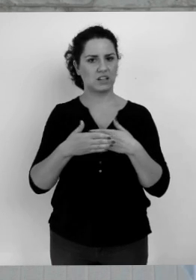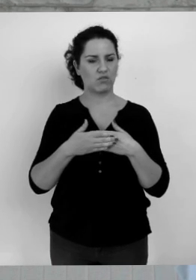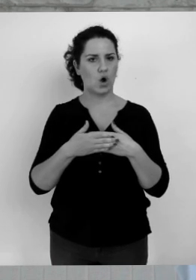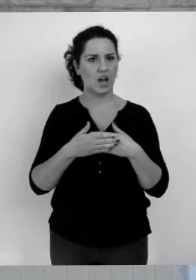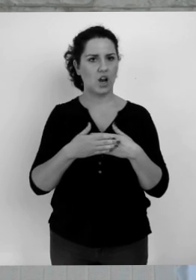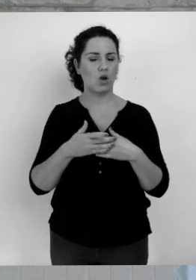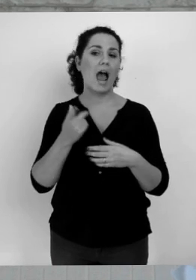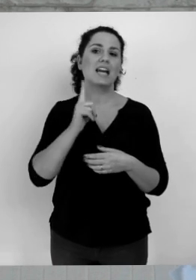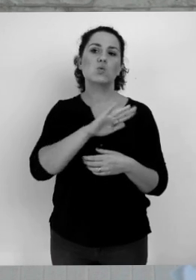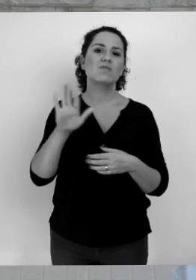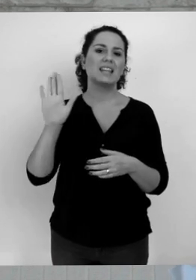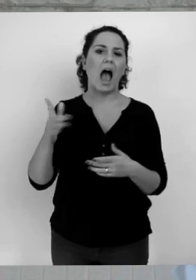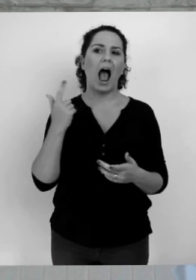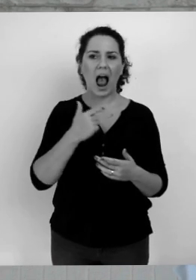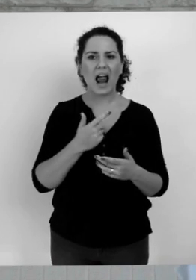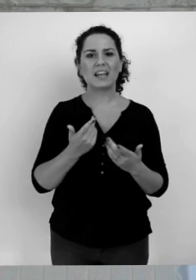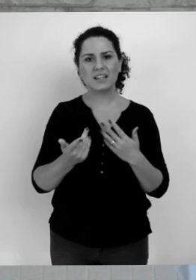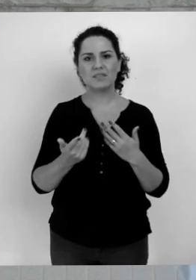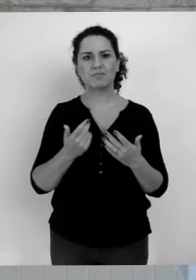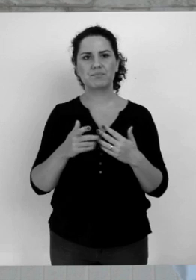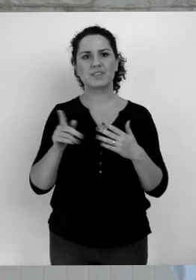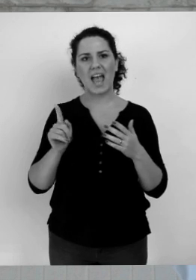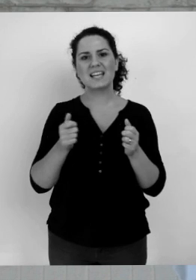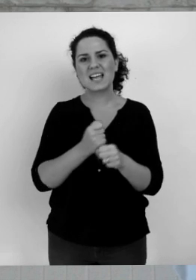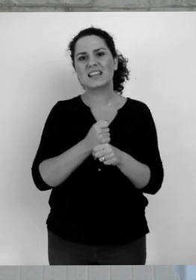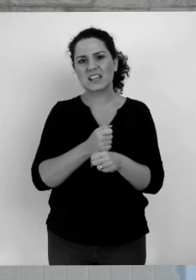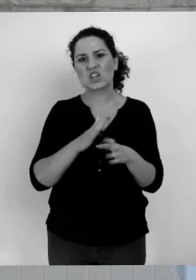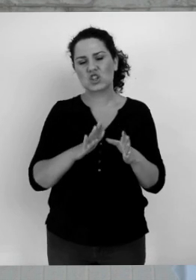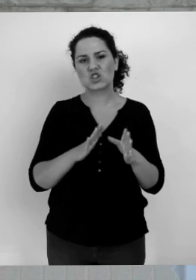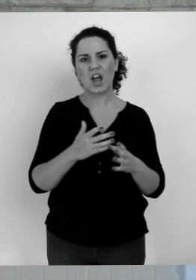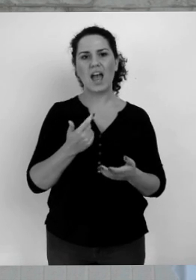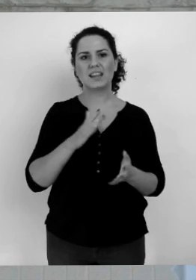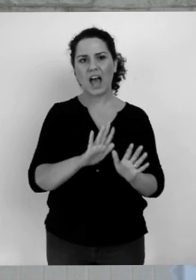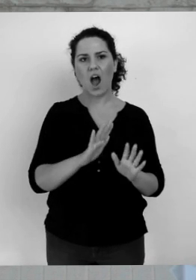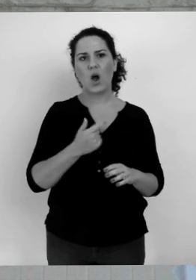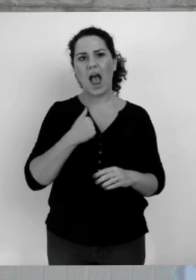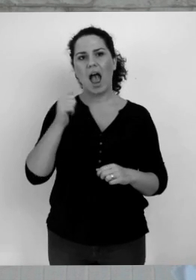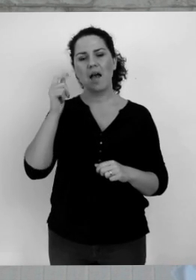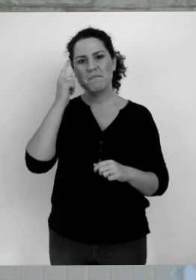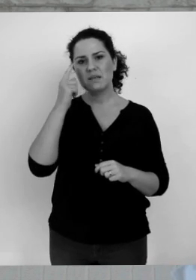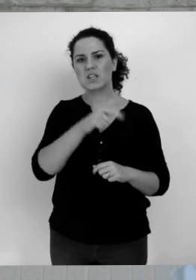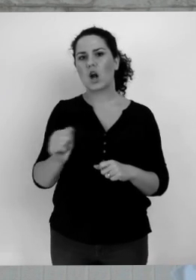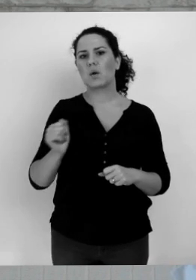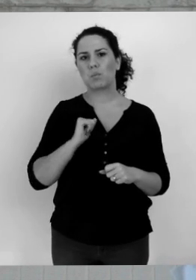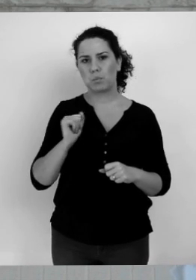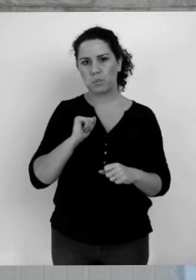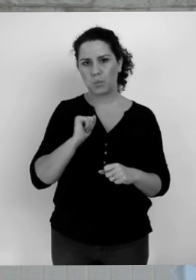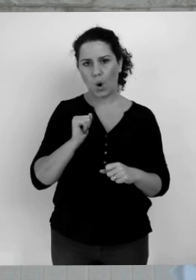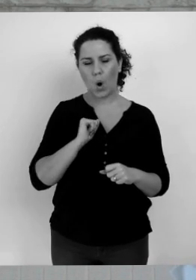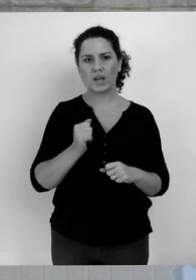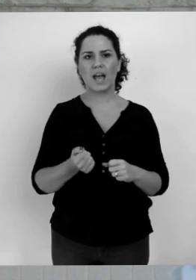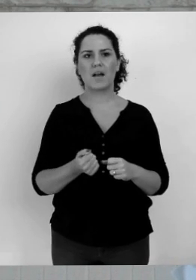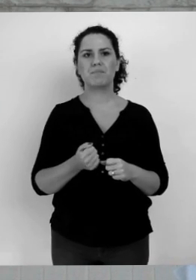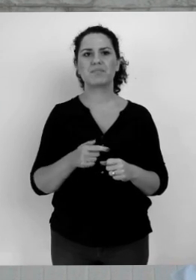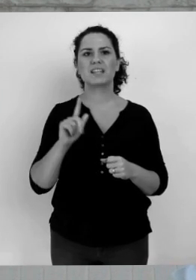ne, nisu svi takvi, a neki se treće. Ja mislim da se oni boje se